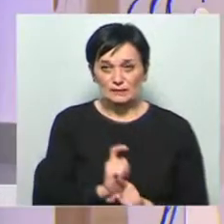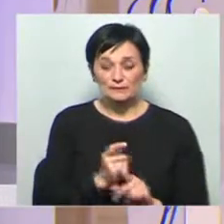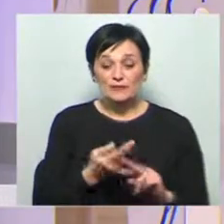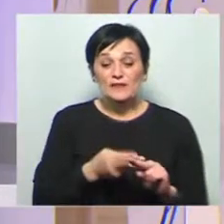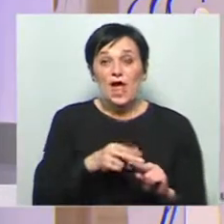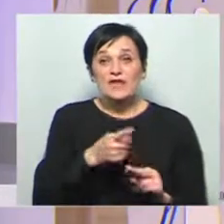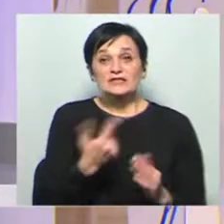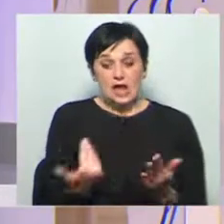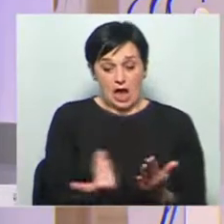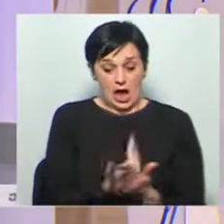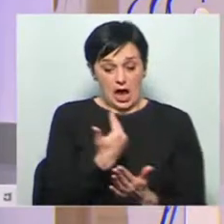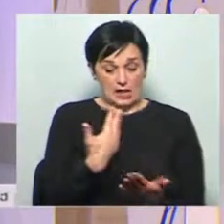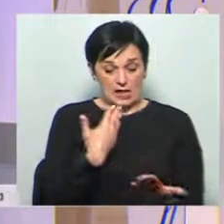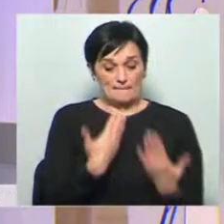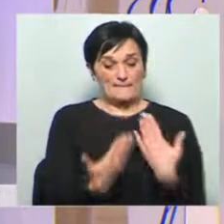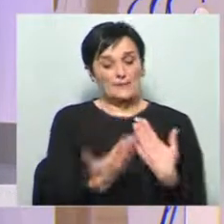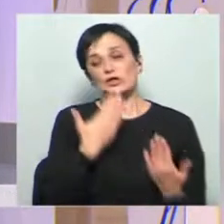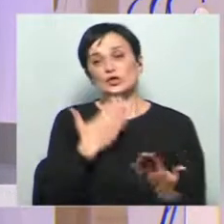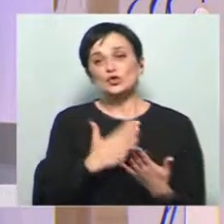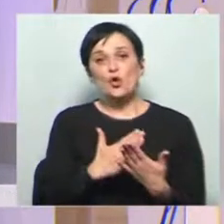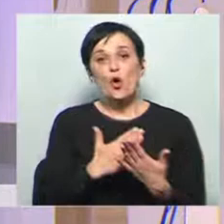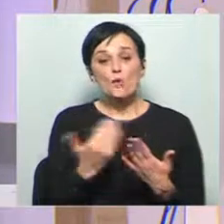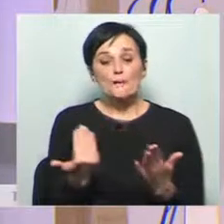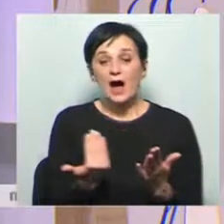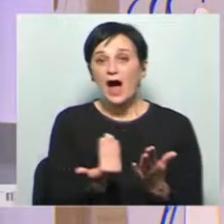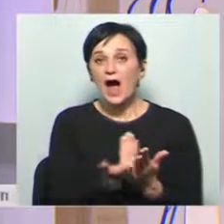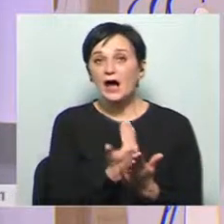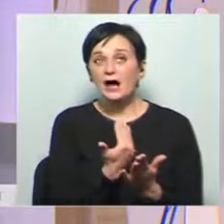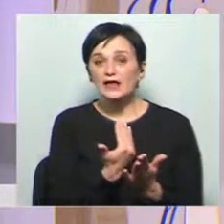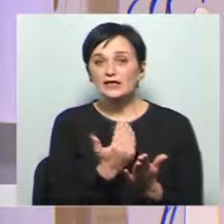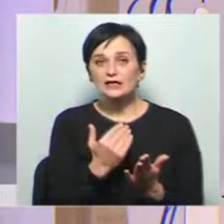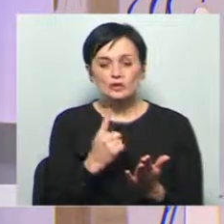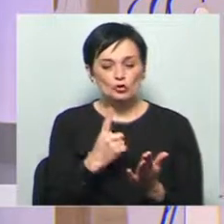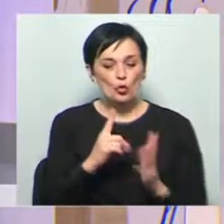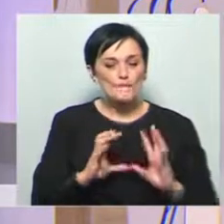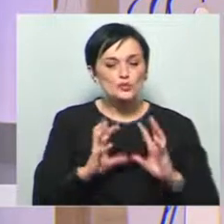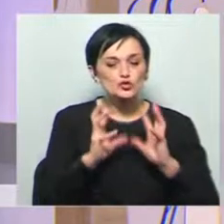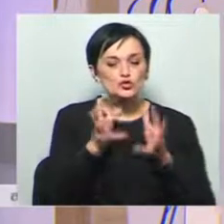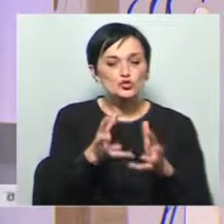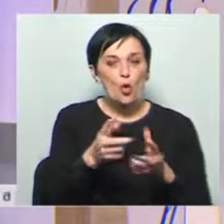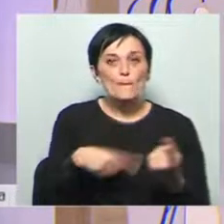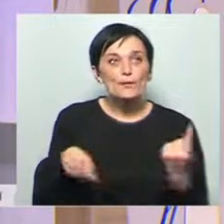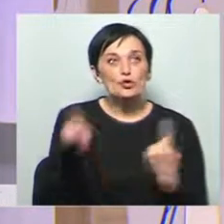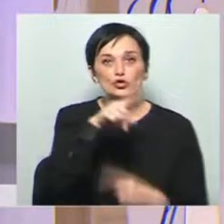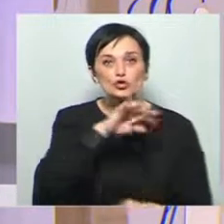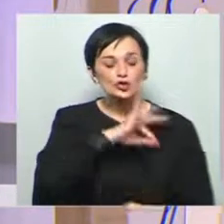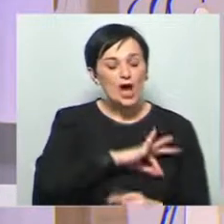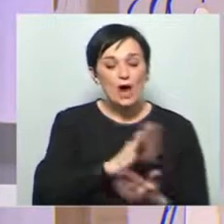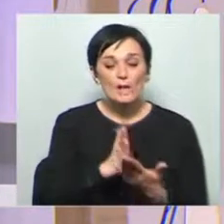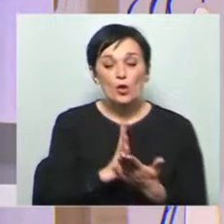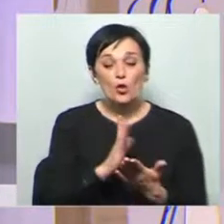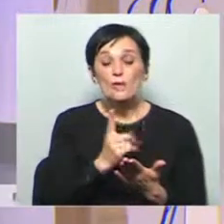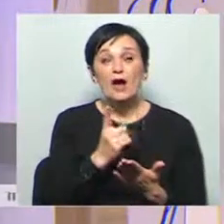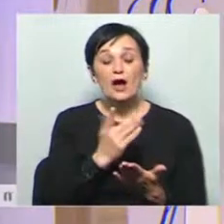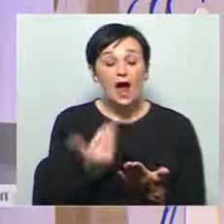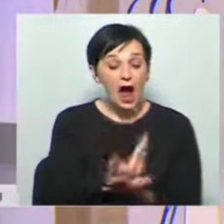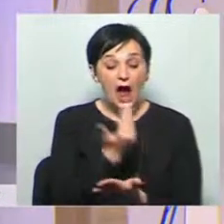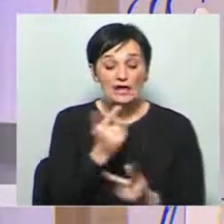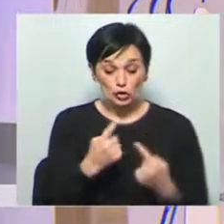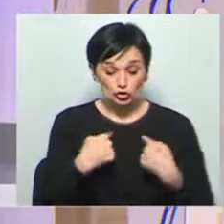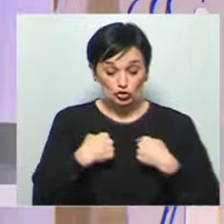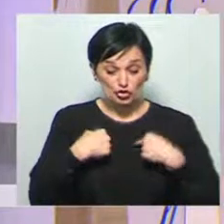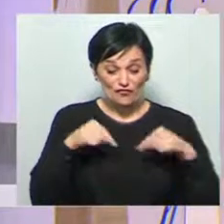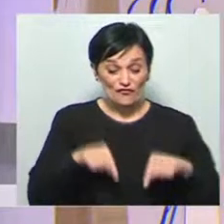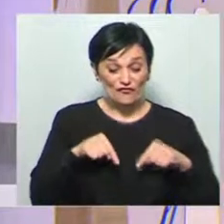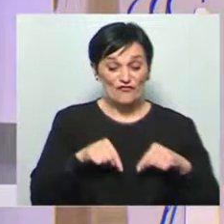ის ახალი მიდგომა. ახალი იმიტომ კი არა რომ სოფლიოში არ არის ეს გამოყენებული. ახალი იმიტომ რომ ჩვენთან